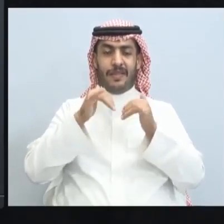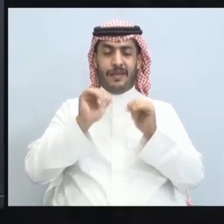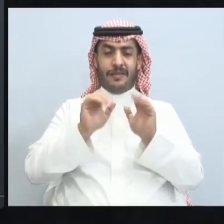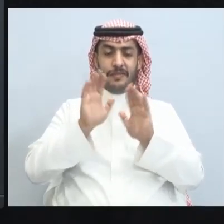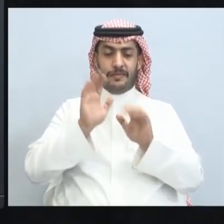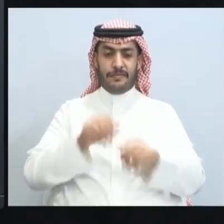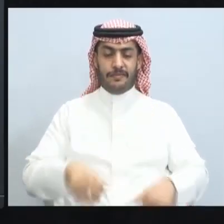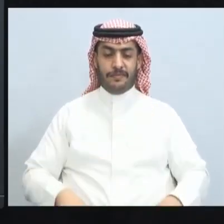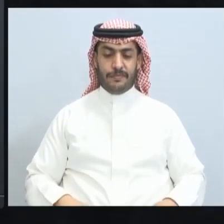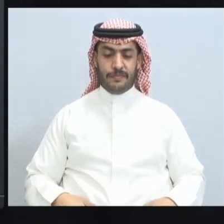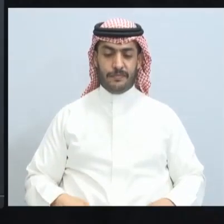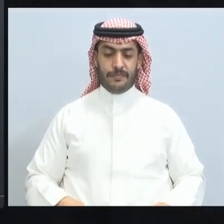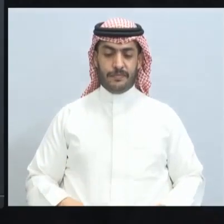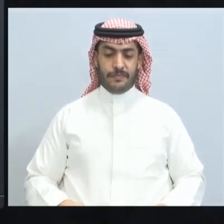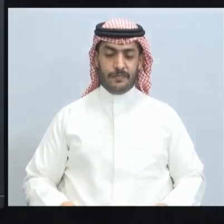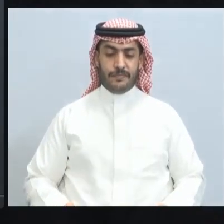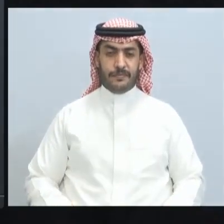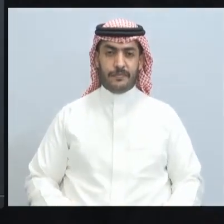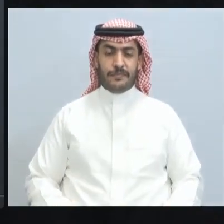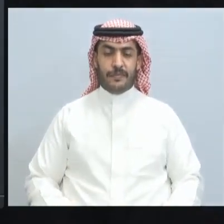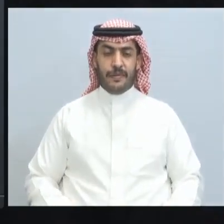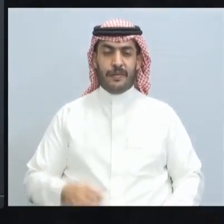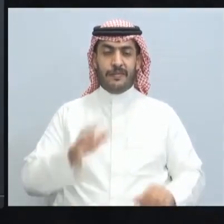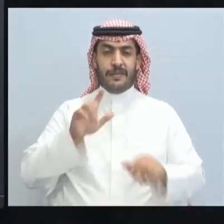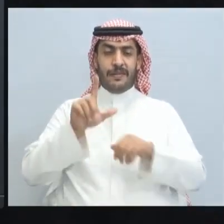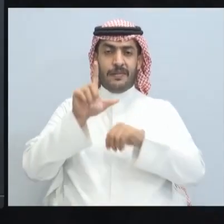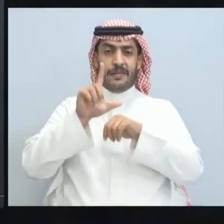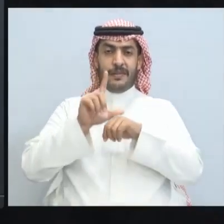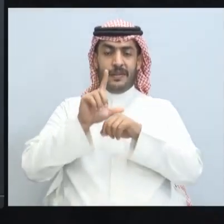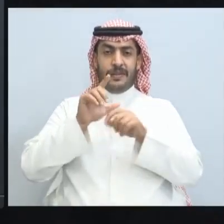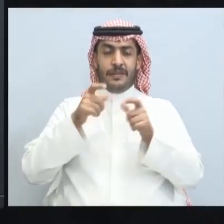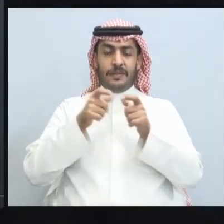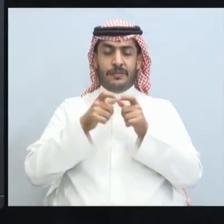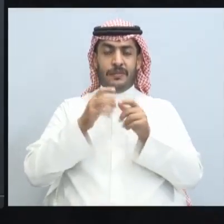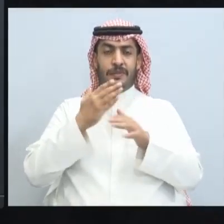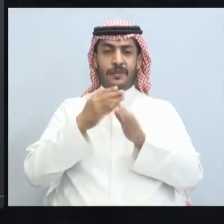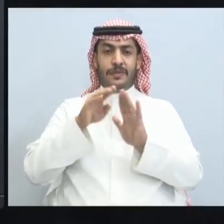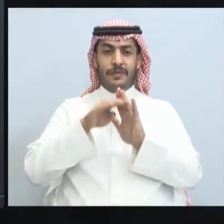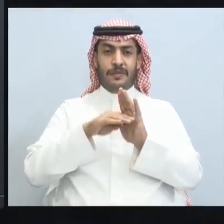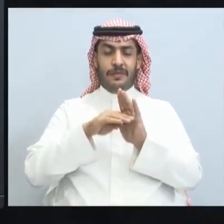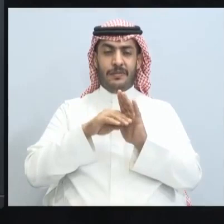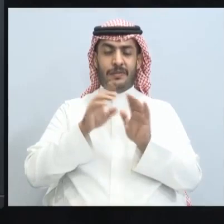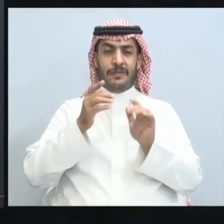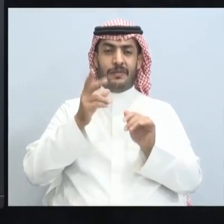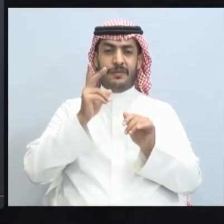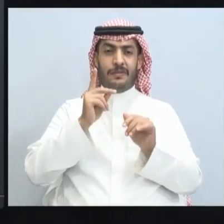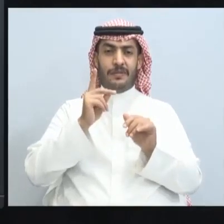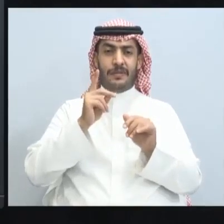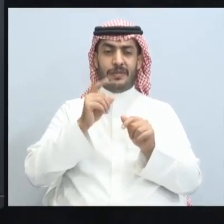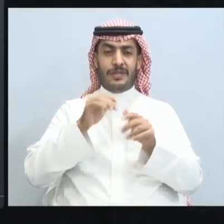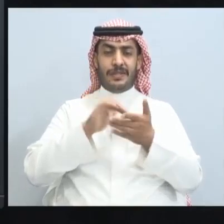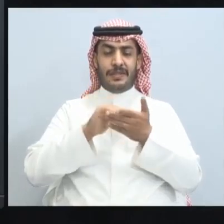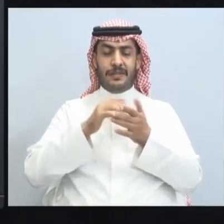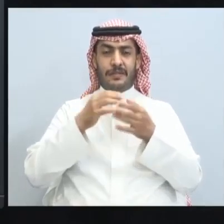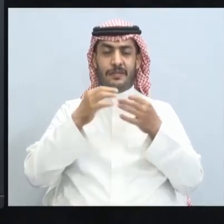التصويت ذكرنا ايضا هنالك رئيس الاجتماع قد يحدد النظام او يحدد الاعضاء وذكرنا ايضا السكرتير